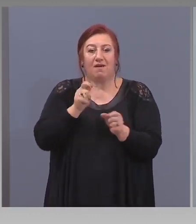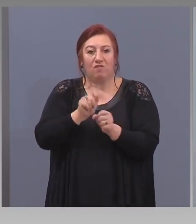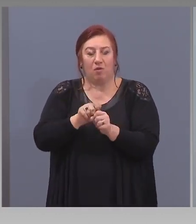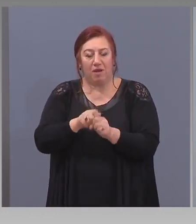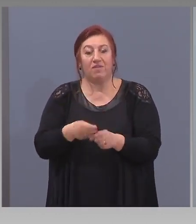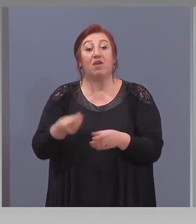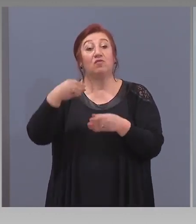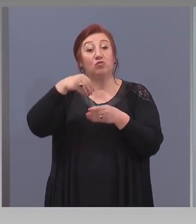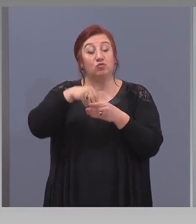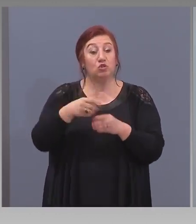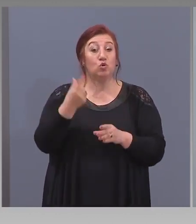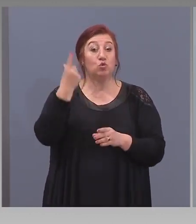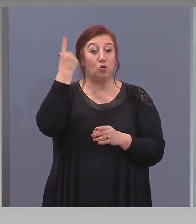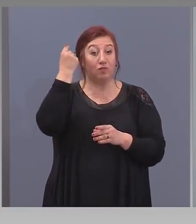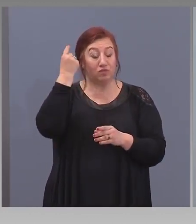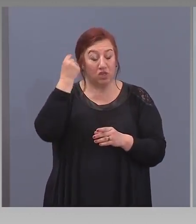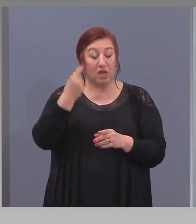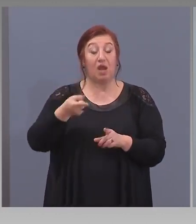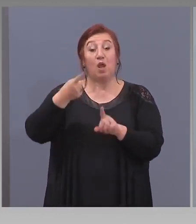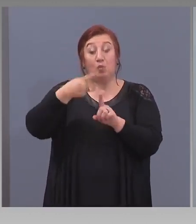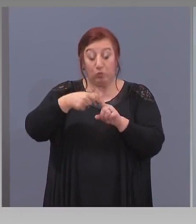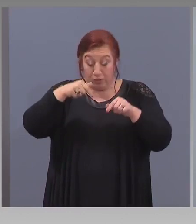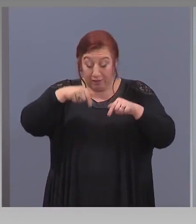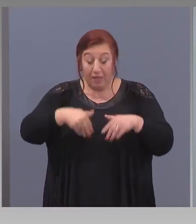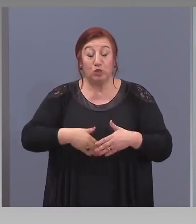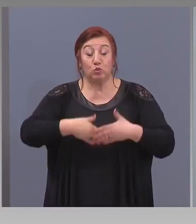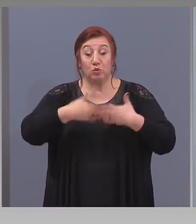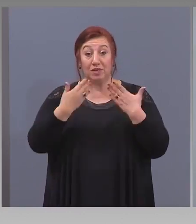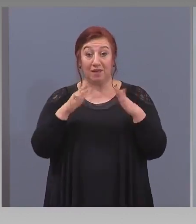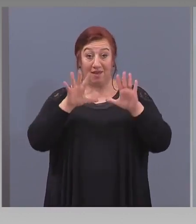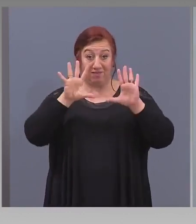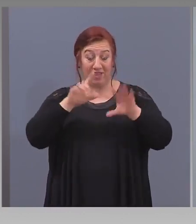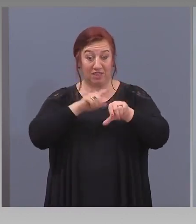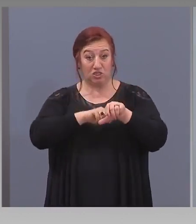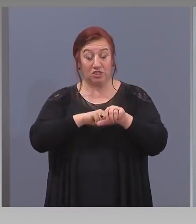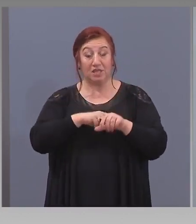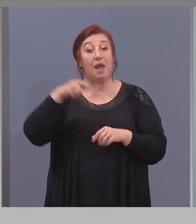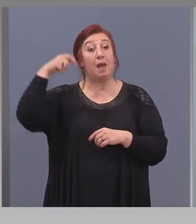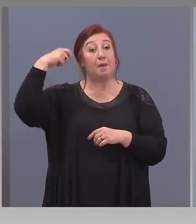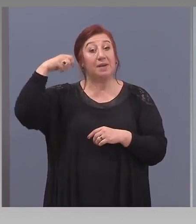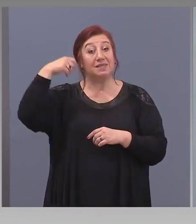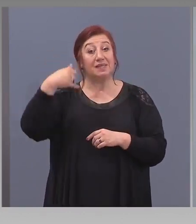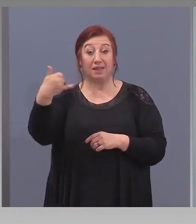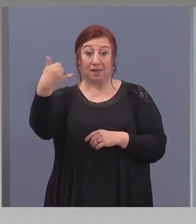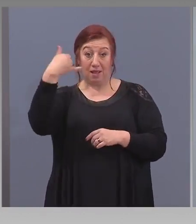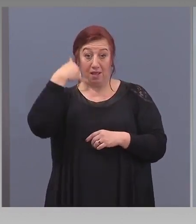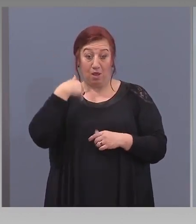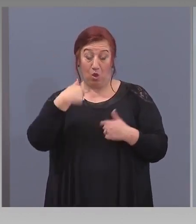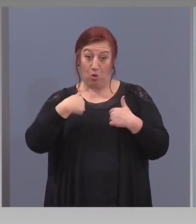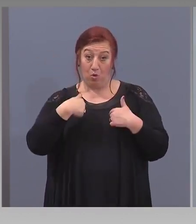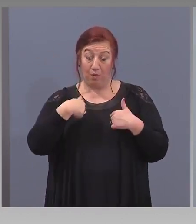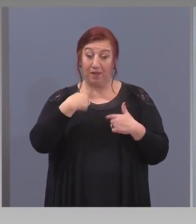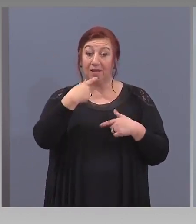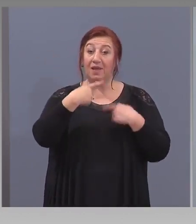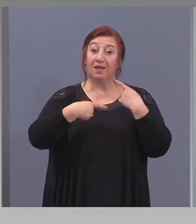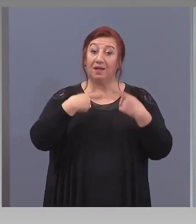Включително и вчера, не сутринта, към 10 часа, той се обади да каже двата